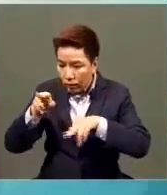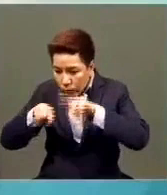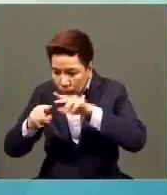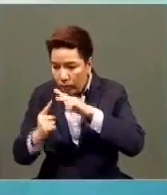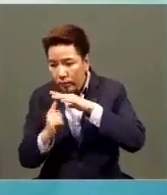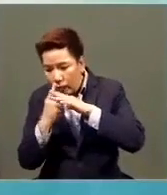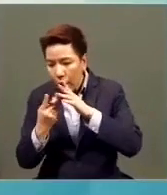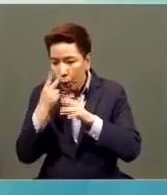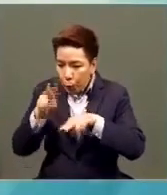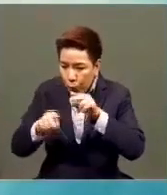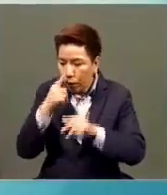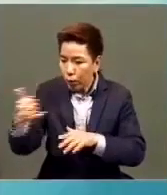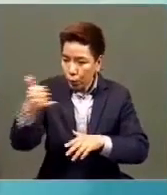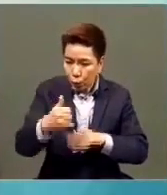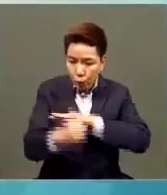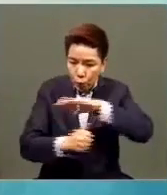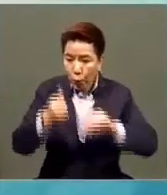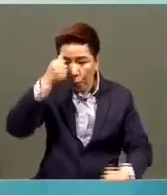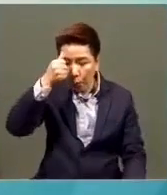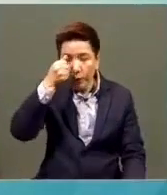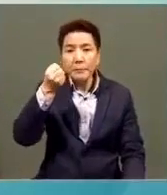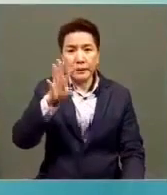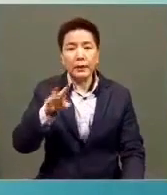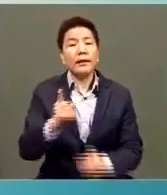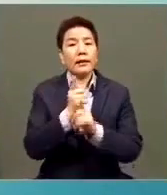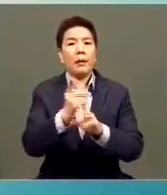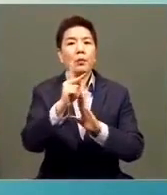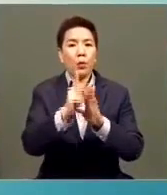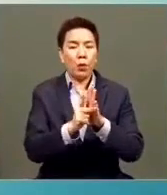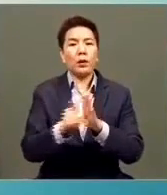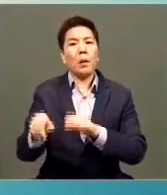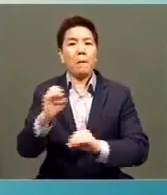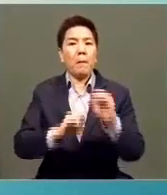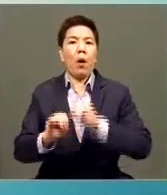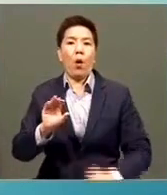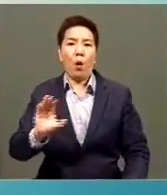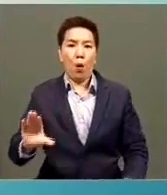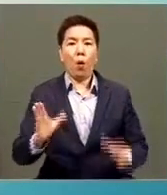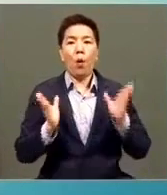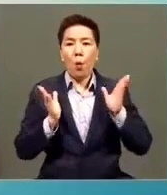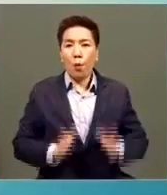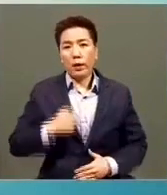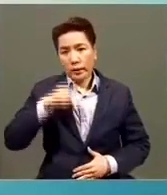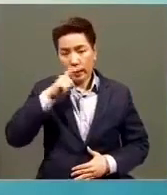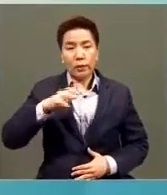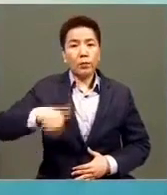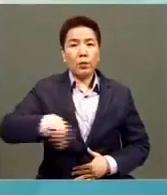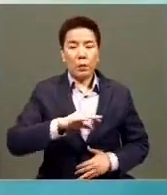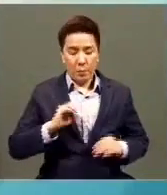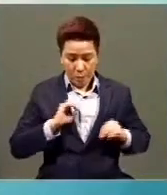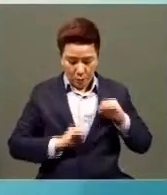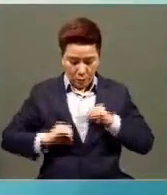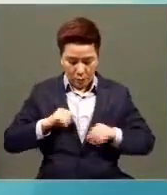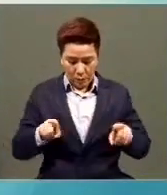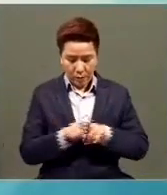จะได้มีมาตรการดูแลเขาอย่างถูกต้องเพื่อความปลอดภัยของตัวเขาเองแล้วก็พี่น้องประชาชนชาวไทยด้วยนะคะก็คงต้